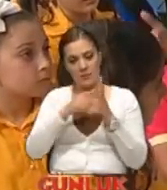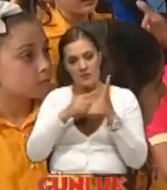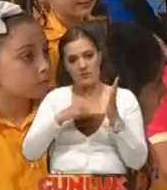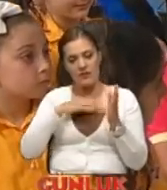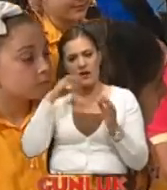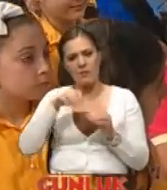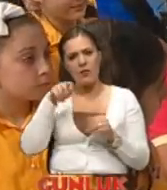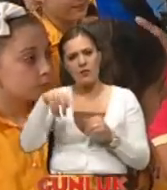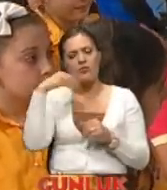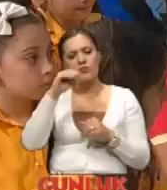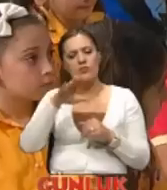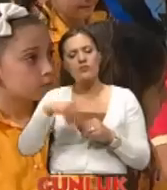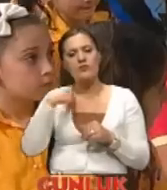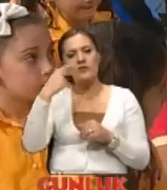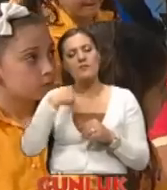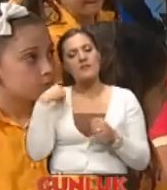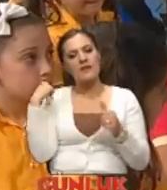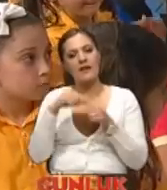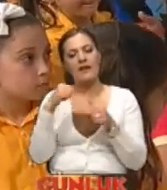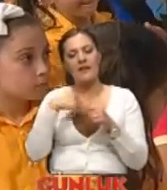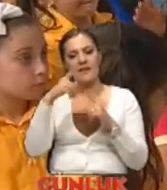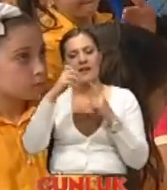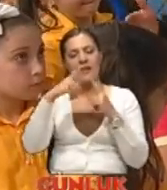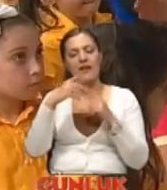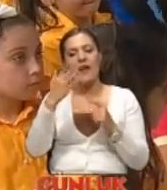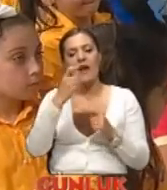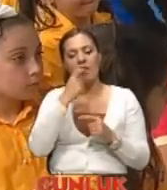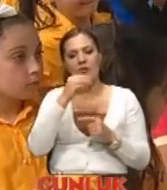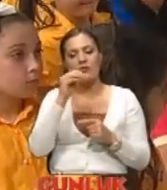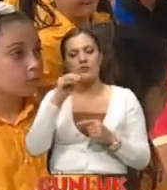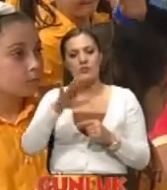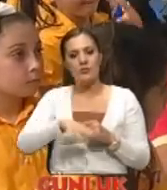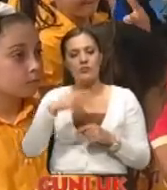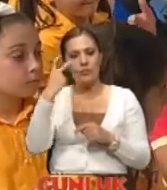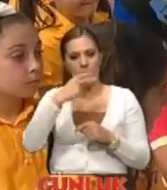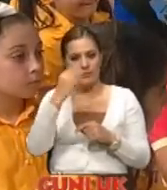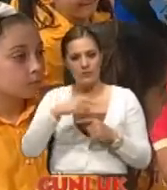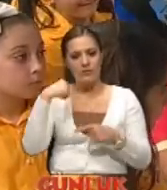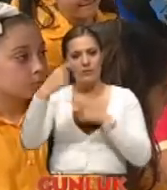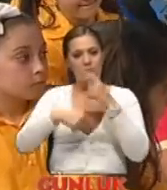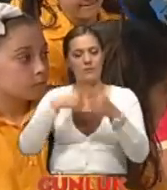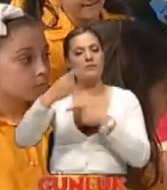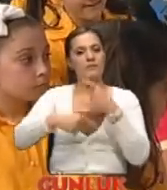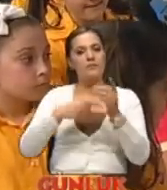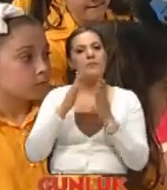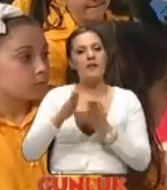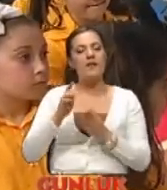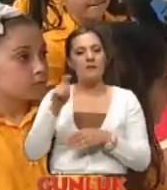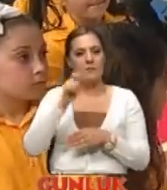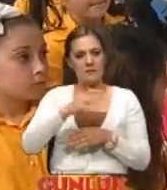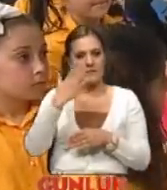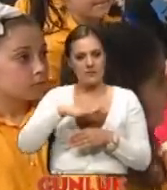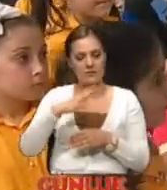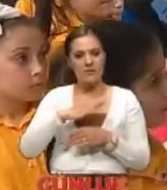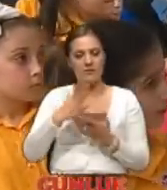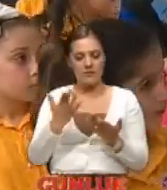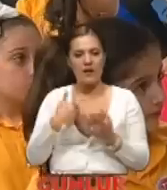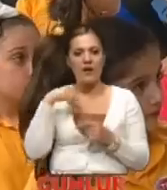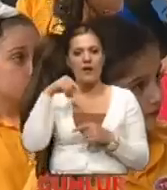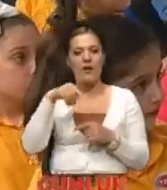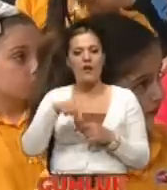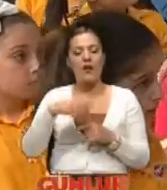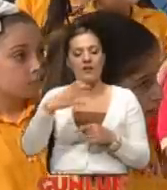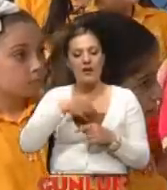Hep o çocukluğumuzdaki şarkıları biz tekrarlıyoruz. TRT Ankara Çocuk Korosu olarak nesilden nesile devam etmesini istiyoruz. Ve dahi